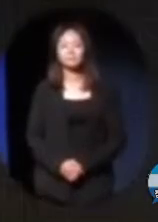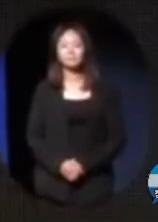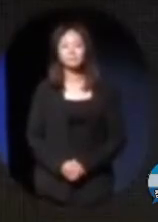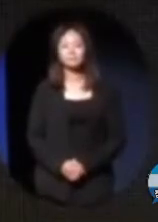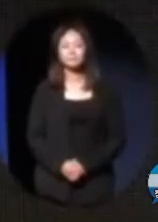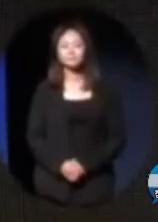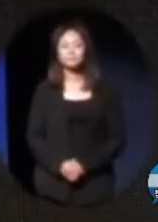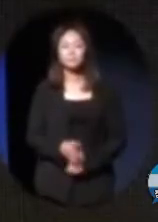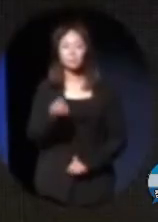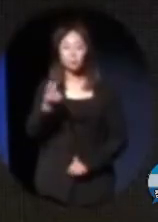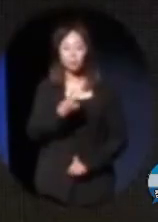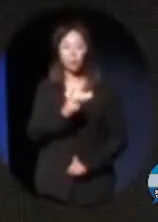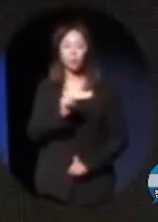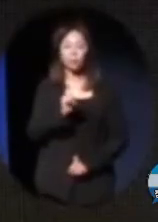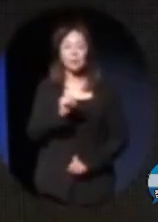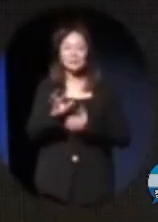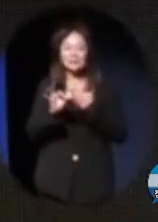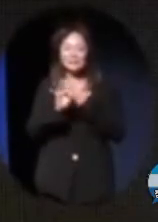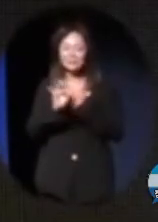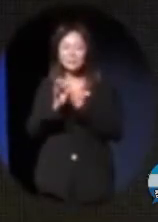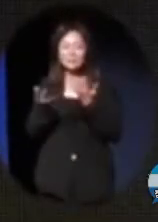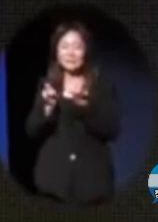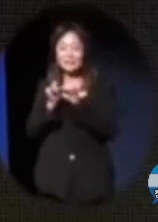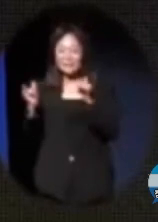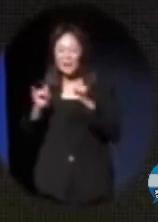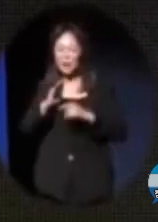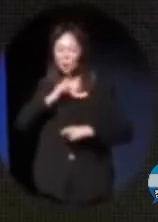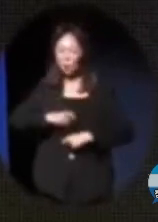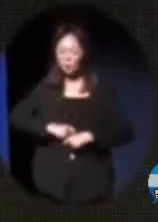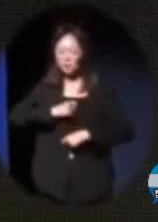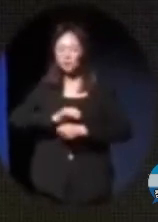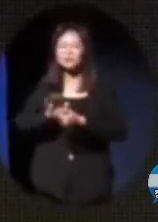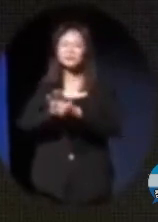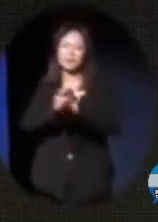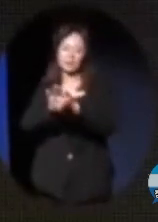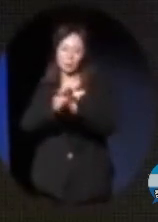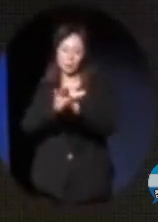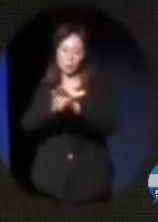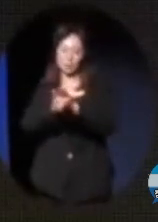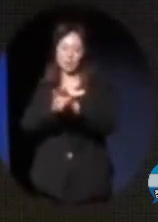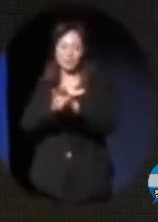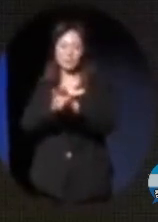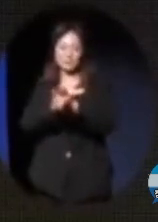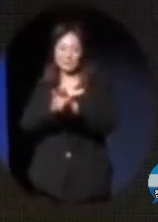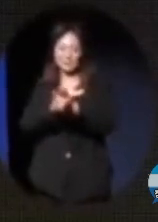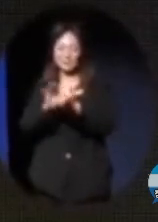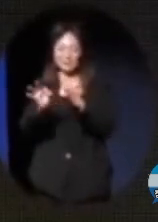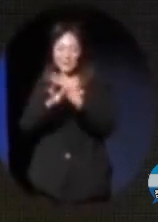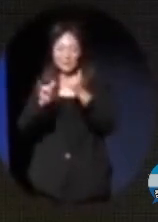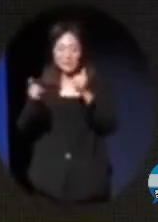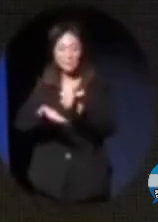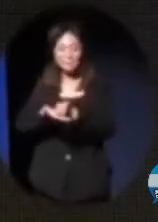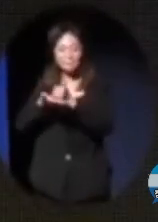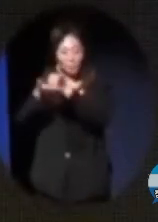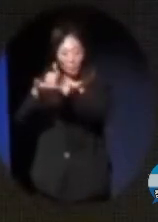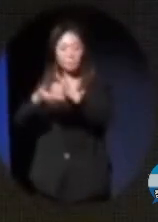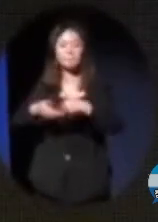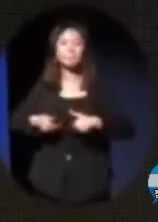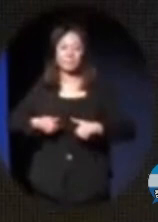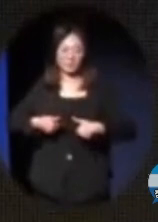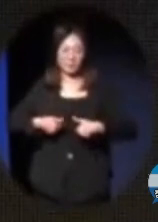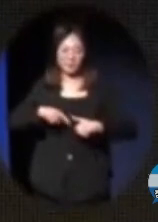함께 비정규직을 공정하게 대우하는 비정규직 우대임금제를 도입하고